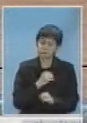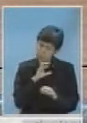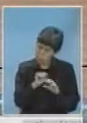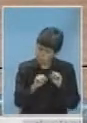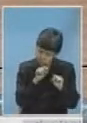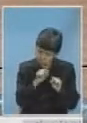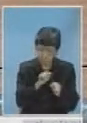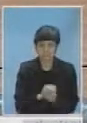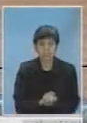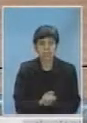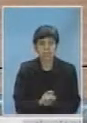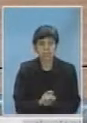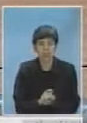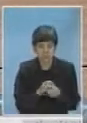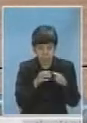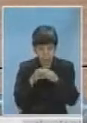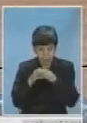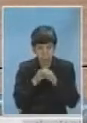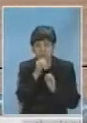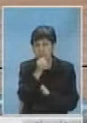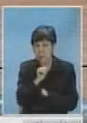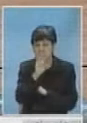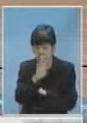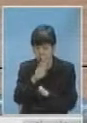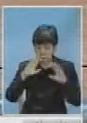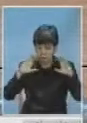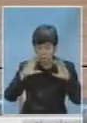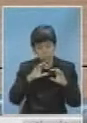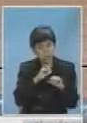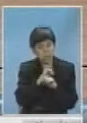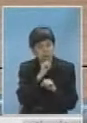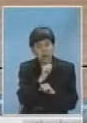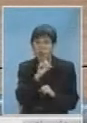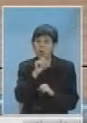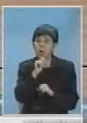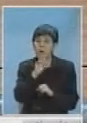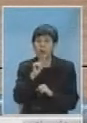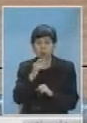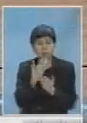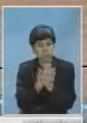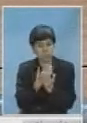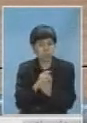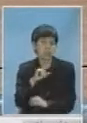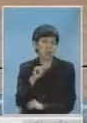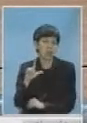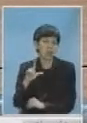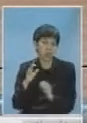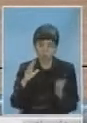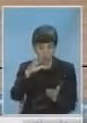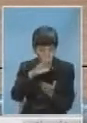ทุกส่วนนะครับ14 หน่วยเงินราชการรับศูนย์สอบตก็มี20 ล้านทั้งหม